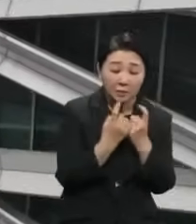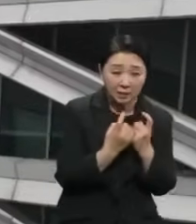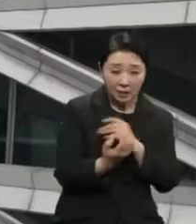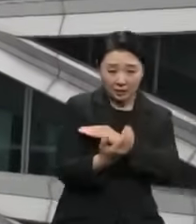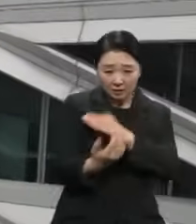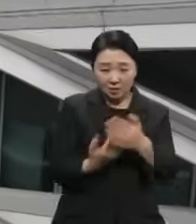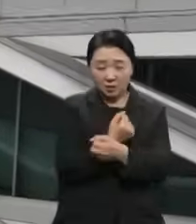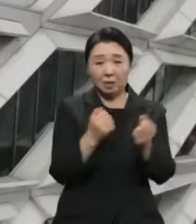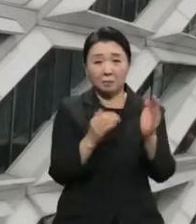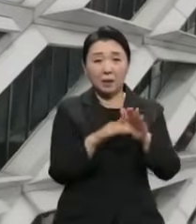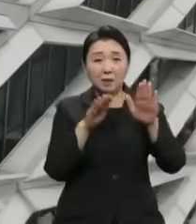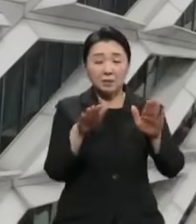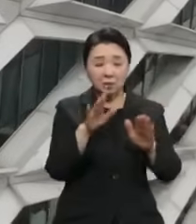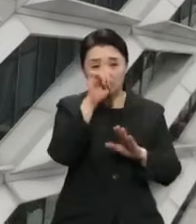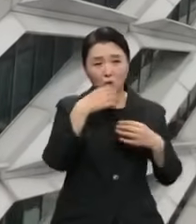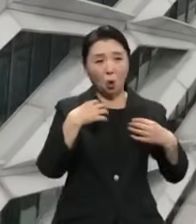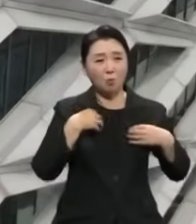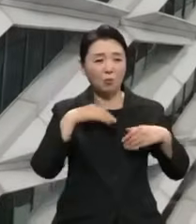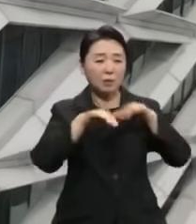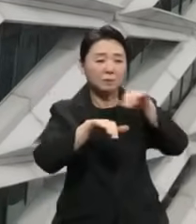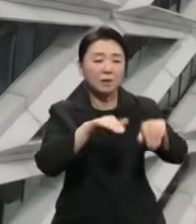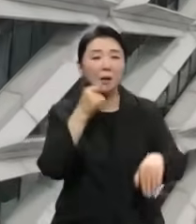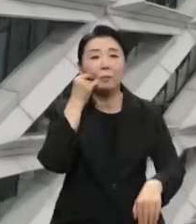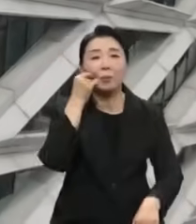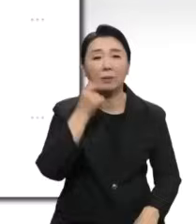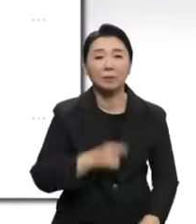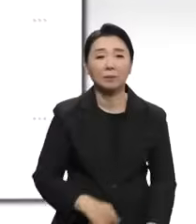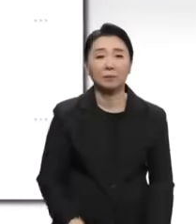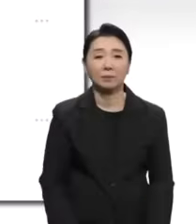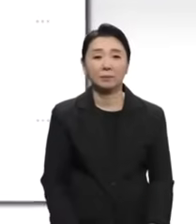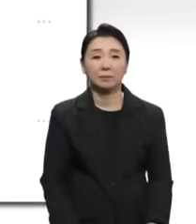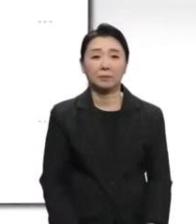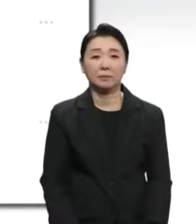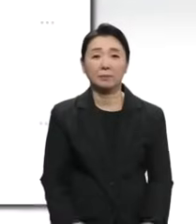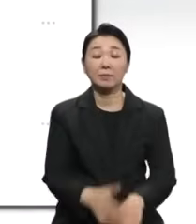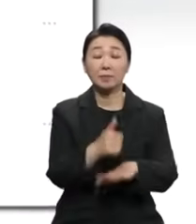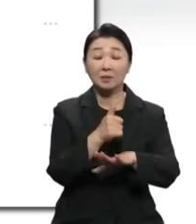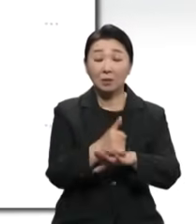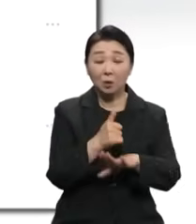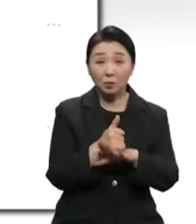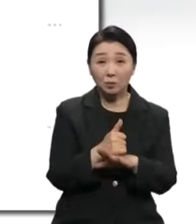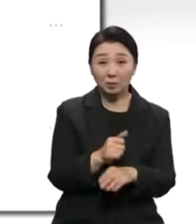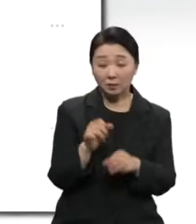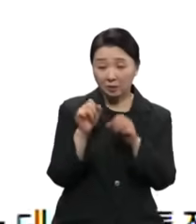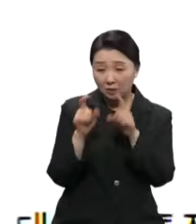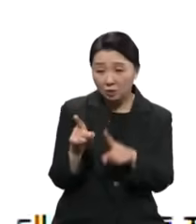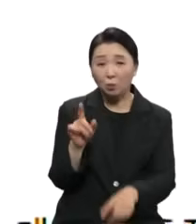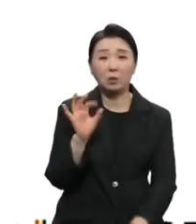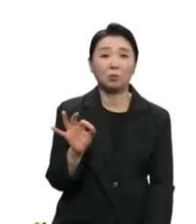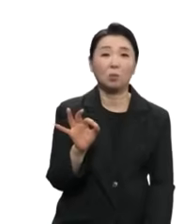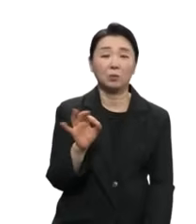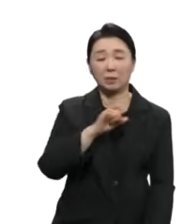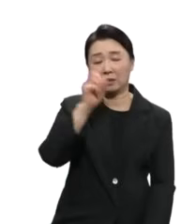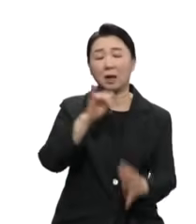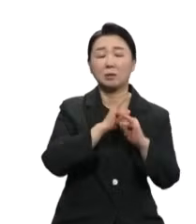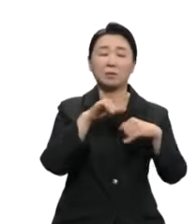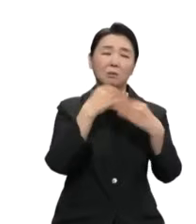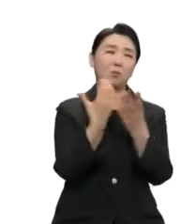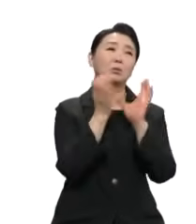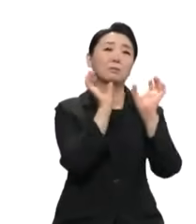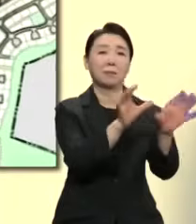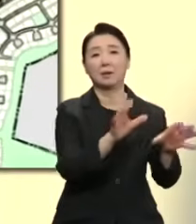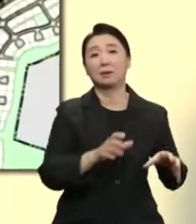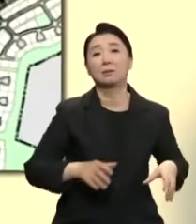청약이라 당장 정부가 나설 수도 없는 상황입니다. 결국 모든 기회 비용은 당첨자들이 떠안게